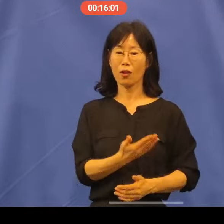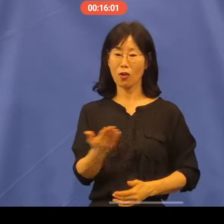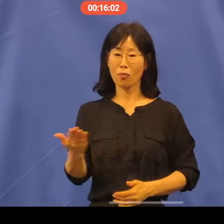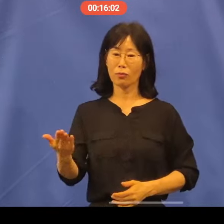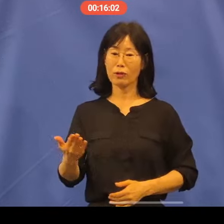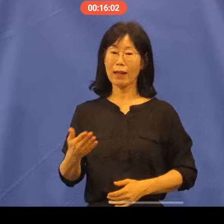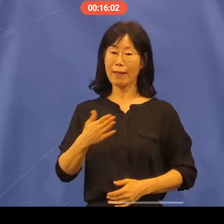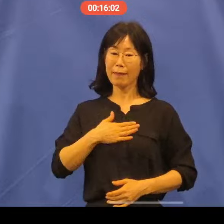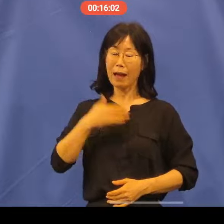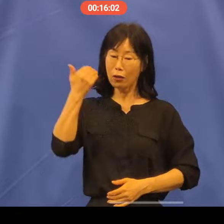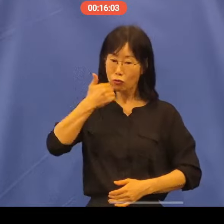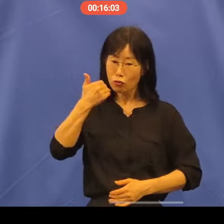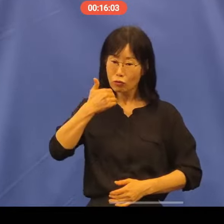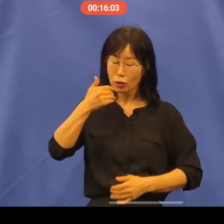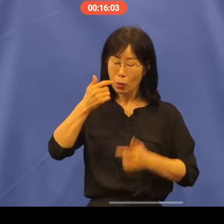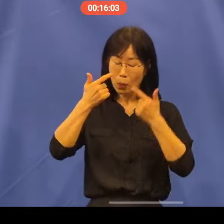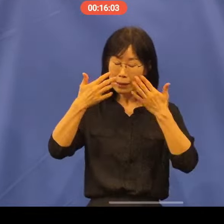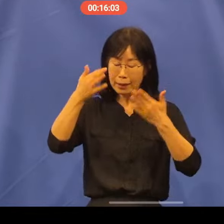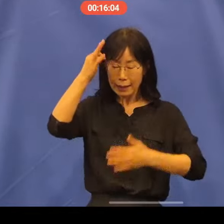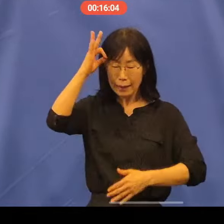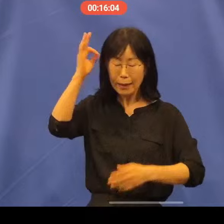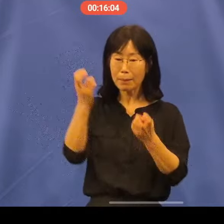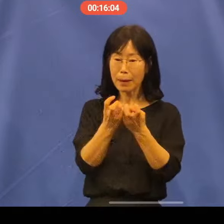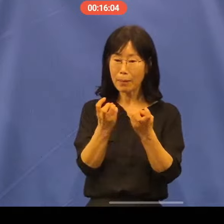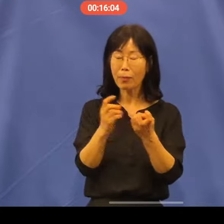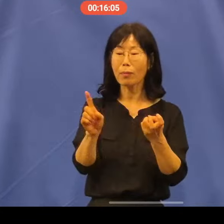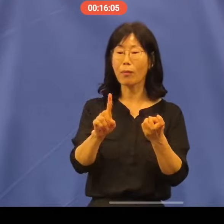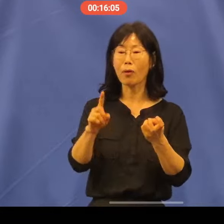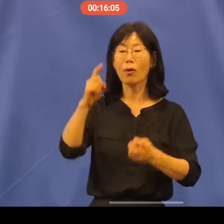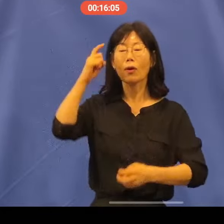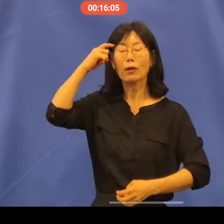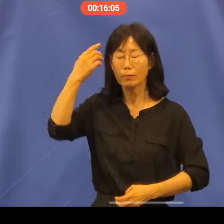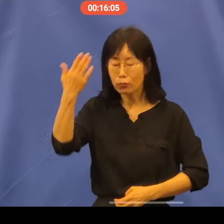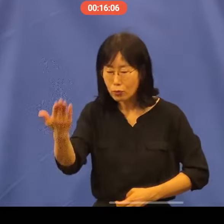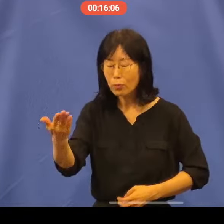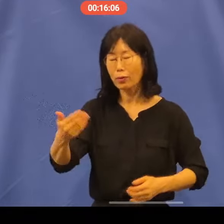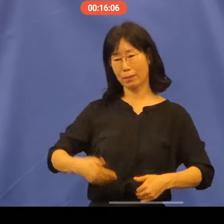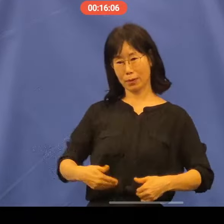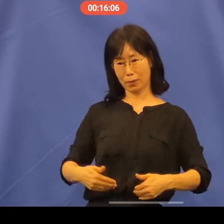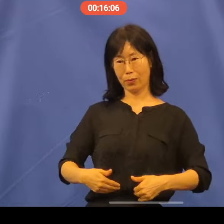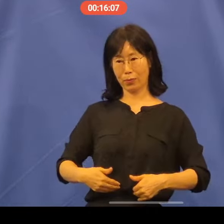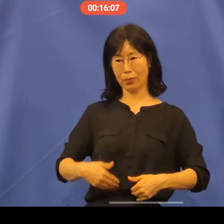거예요. 그죠? 오늘도 여러분이 피아노 치는 분들이